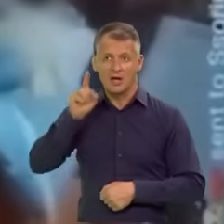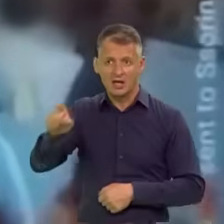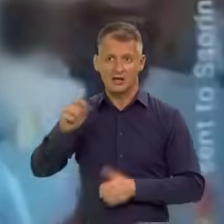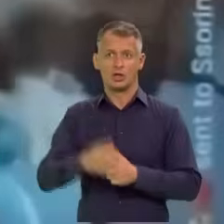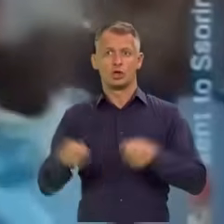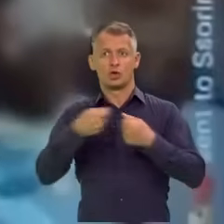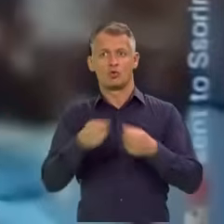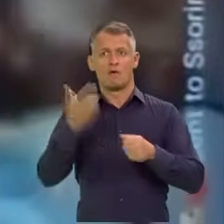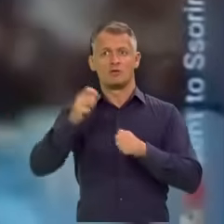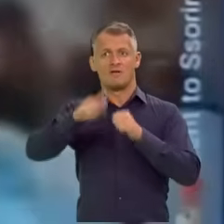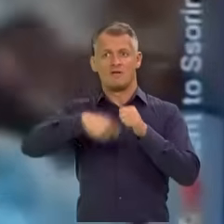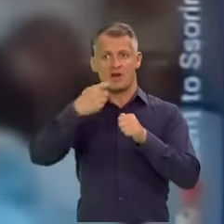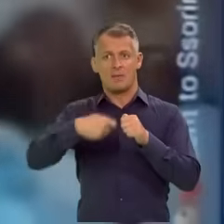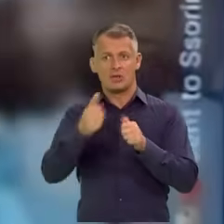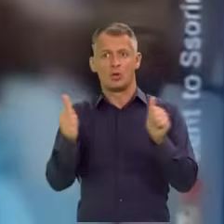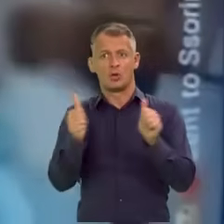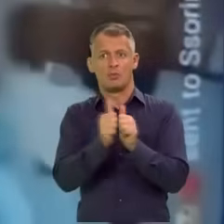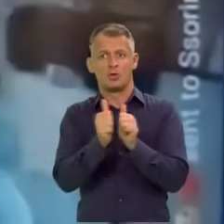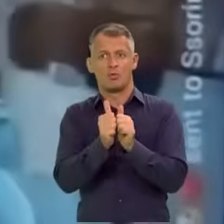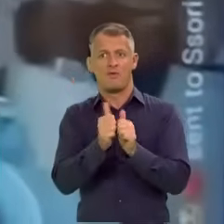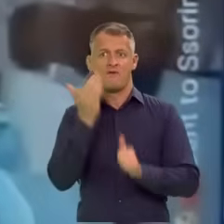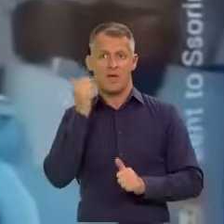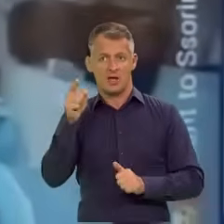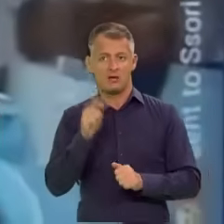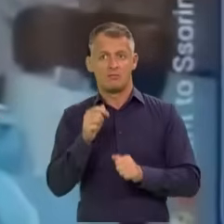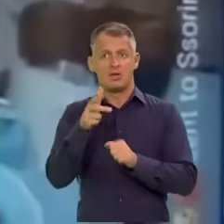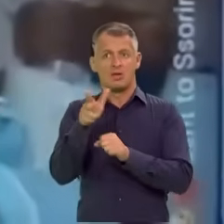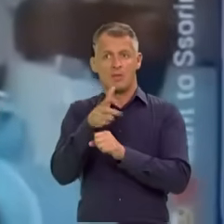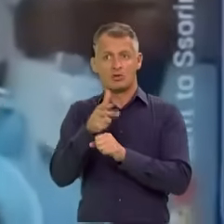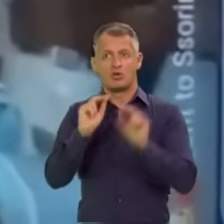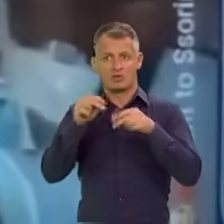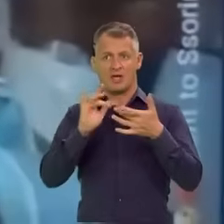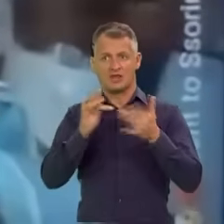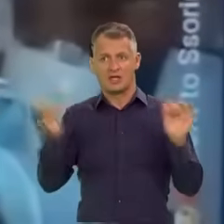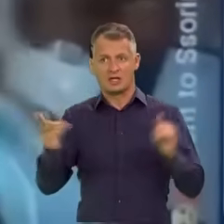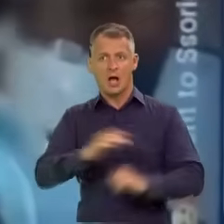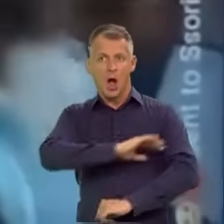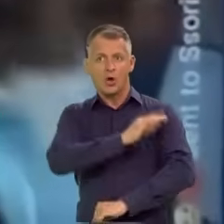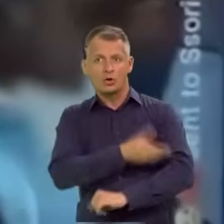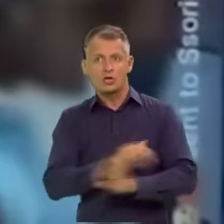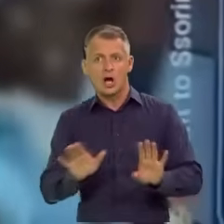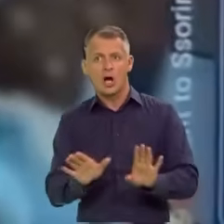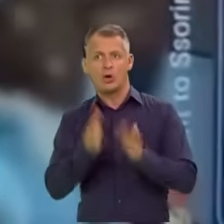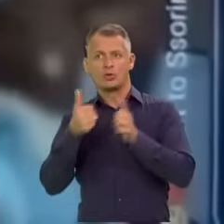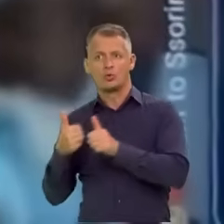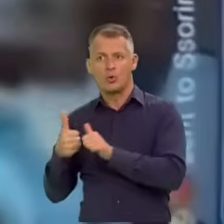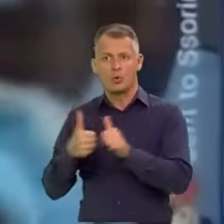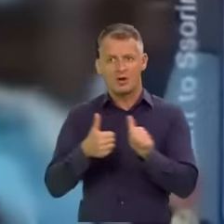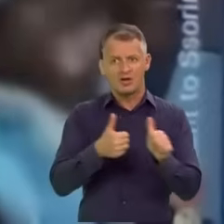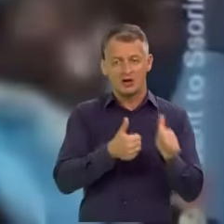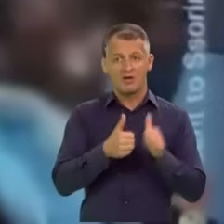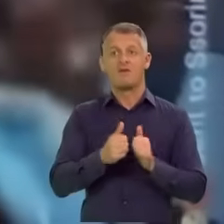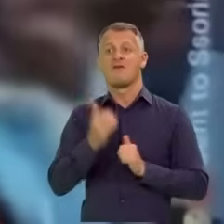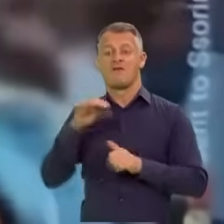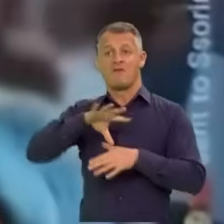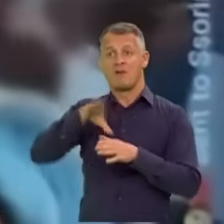Întreaga scenă a fost filmată de iubitul femeii, iar imaginile au ajuns pe internet. Autoritățile au început monitorizarea familiei, mai ales că